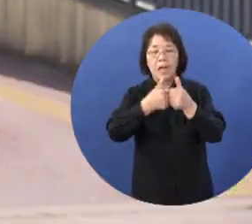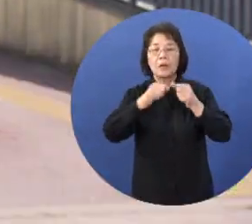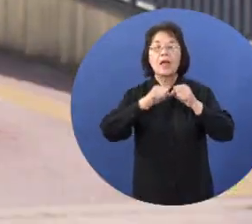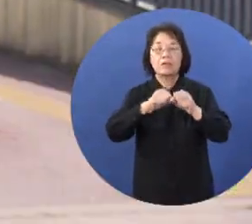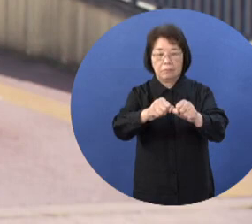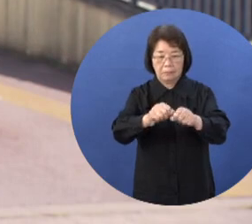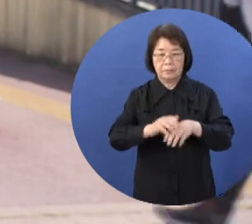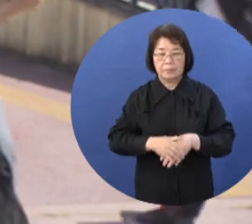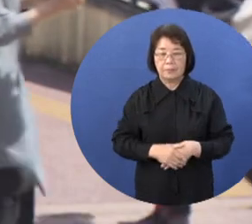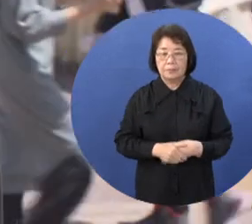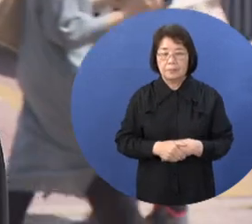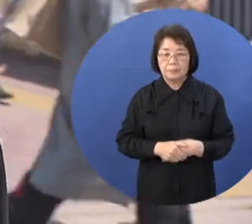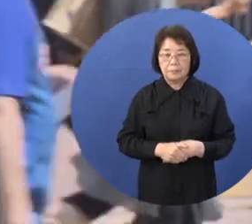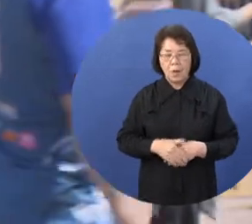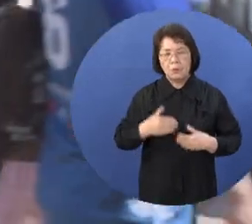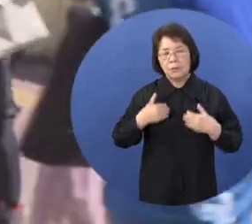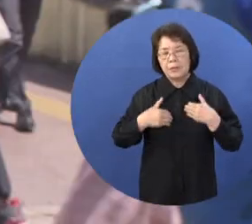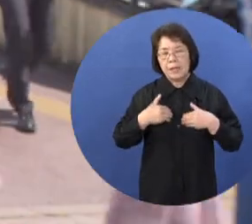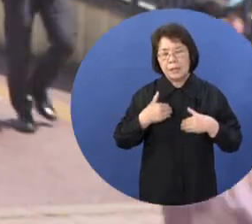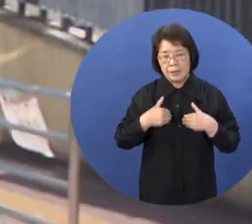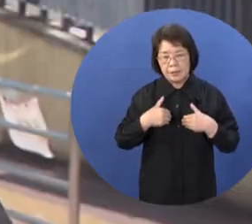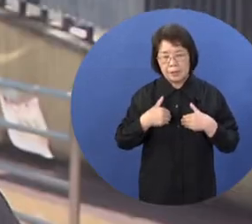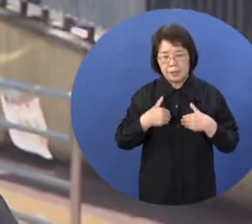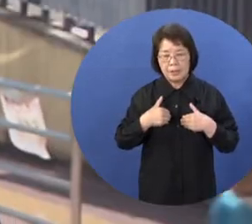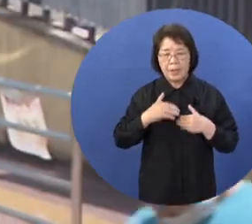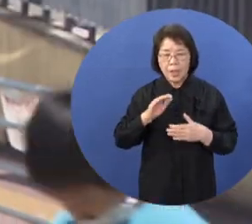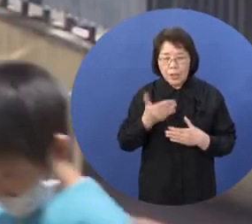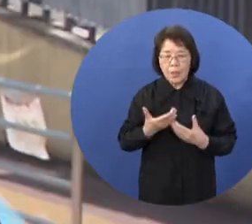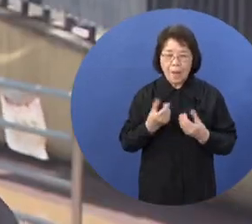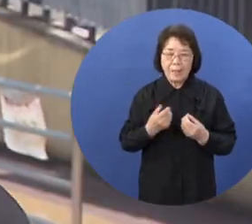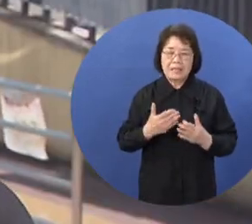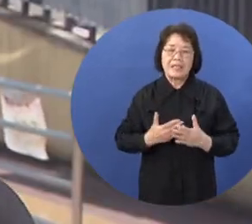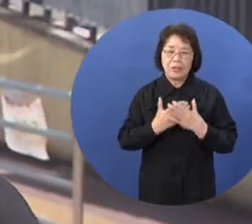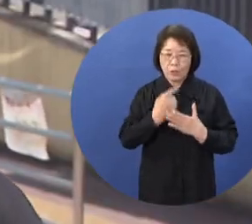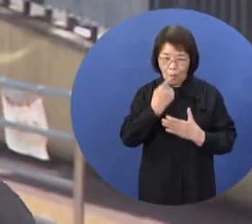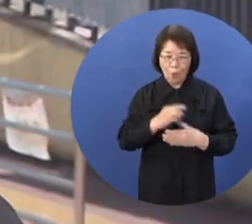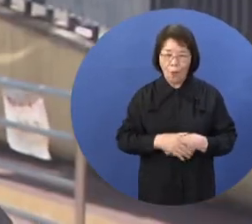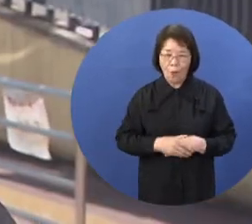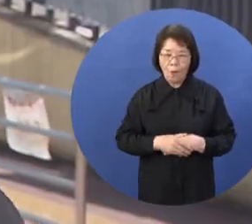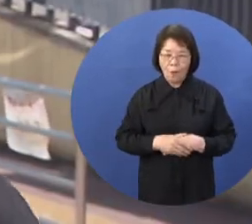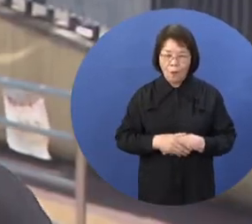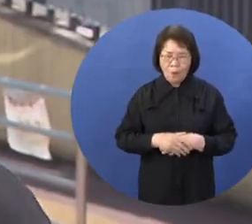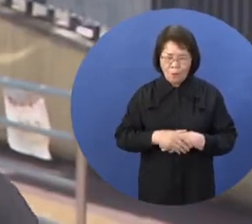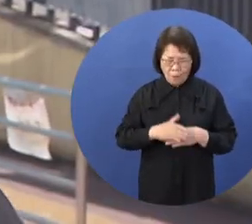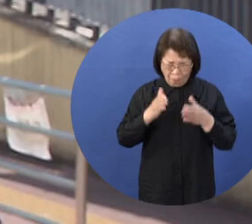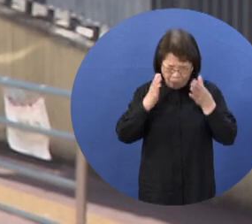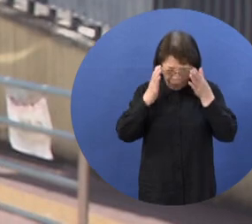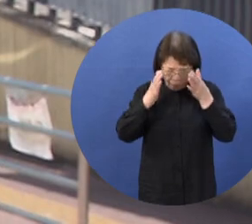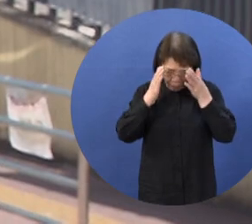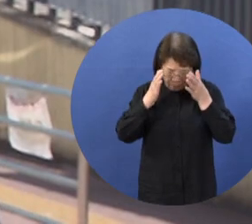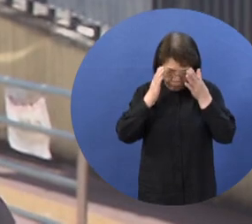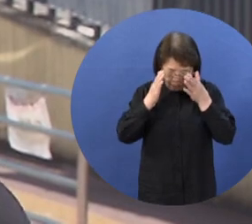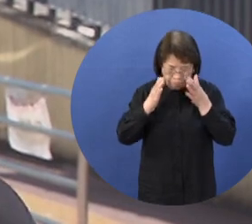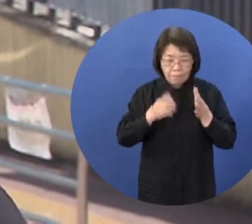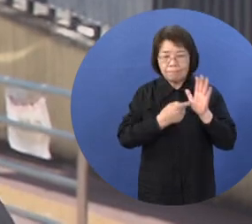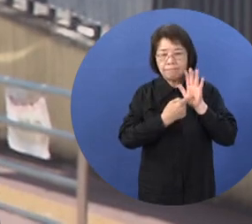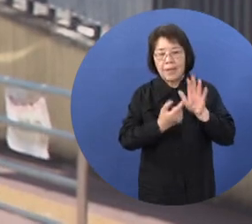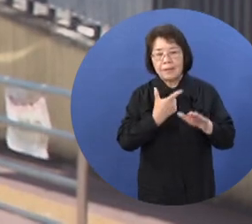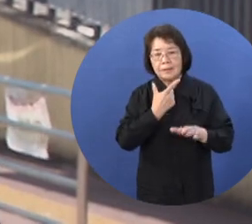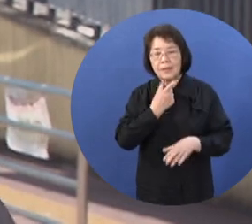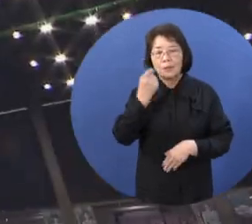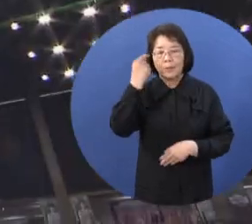しいし、やっぱちょっと緊張しますね。正直しっかり自分の姿、しっかり全力でプレーしているところを見せれたらなと思います